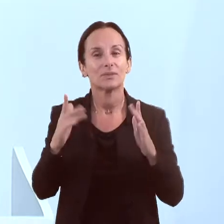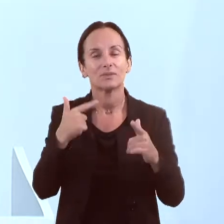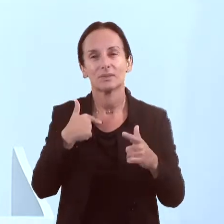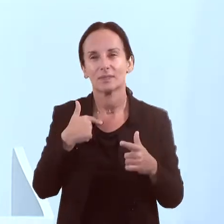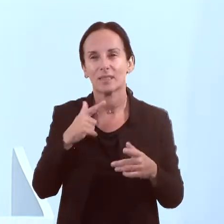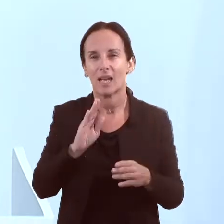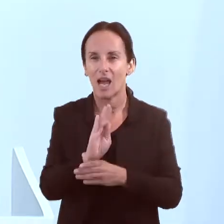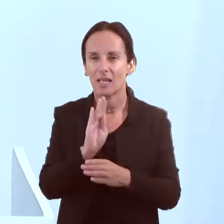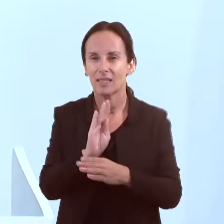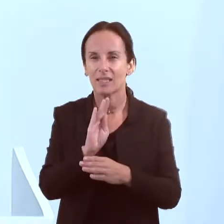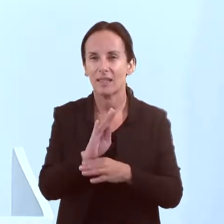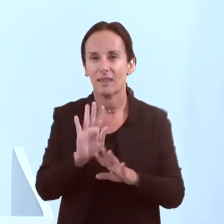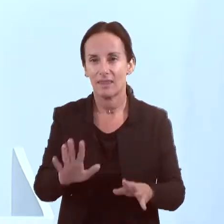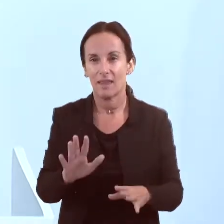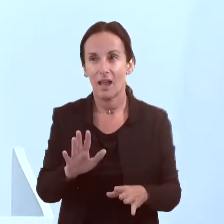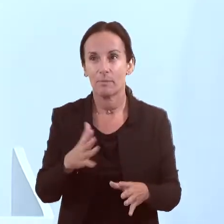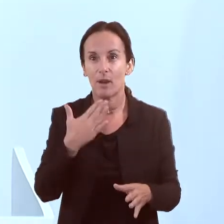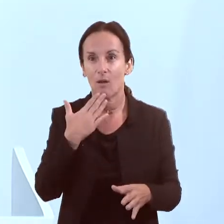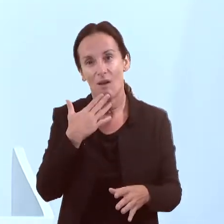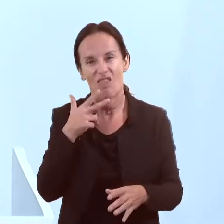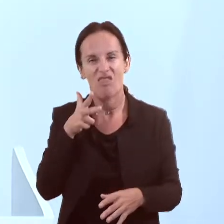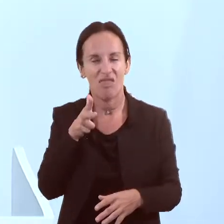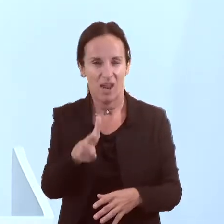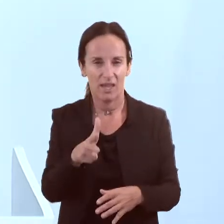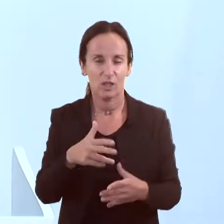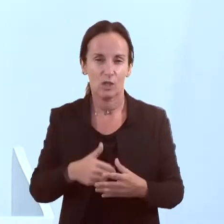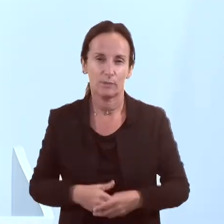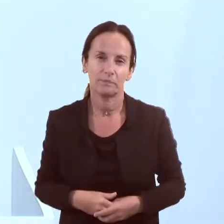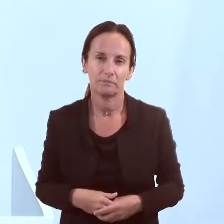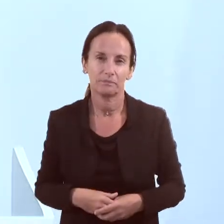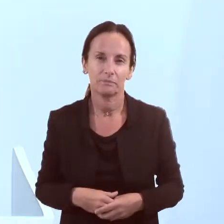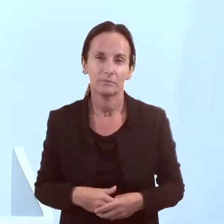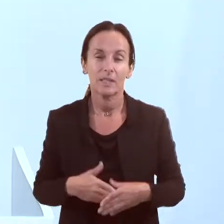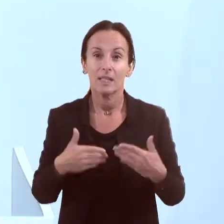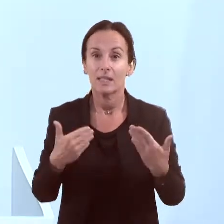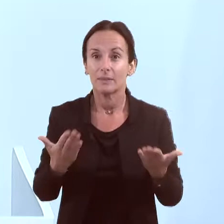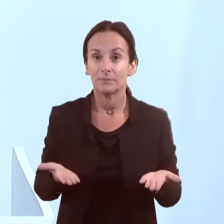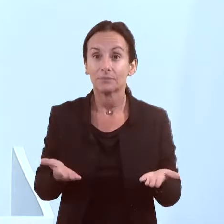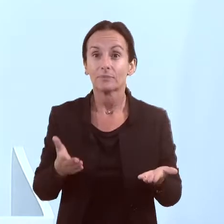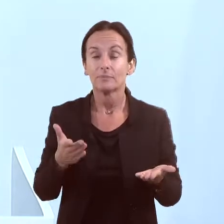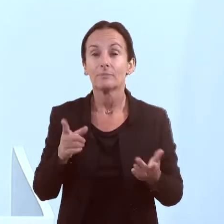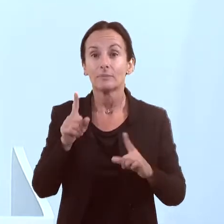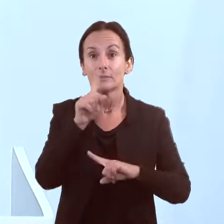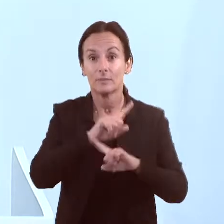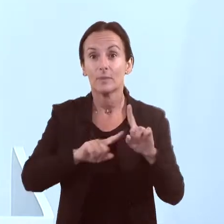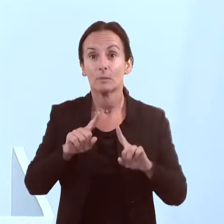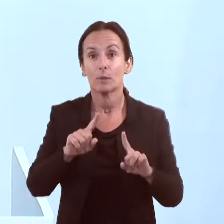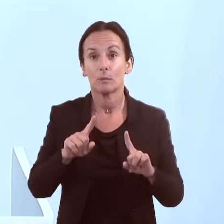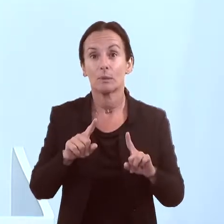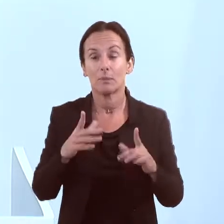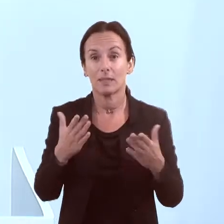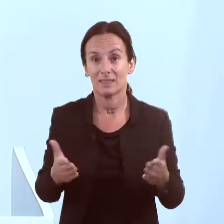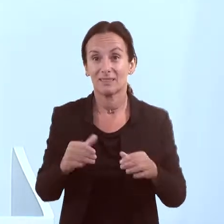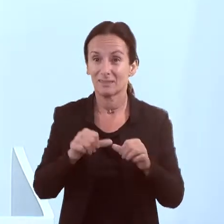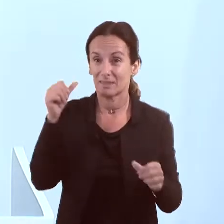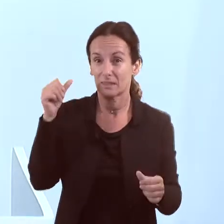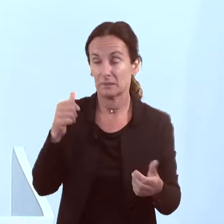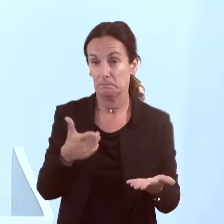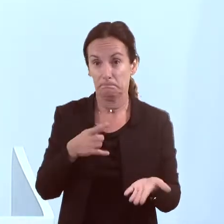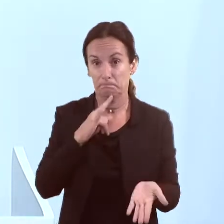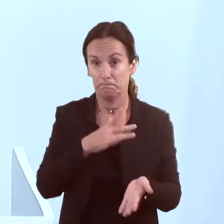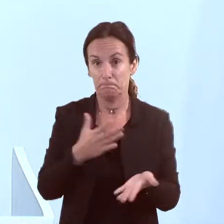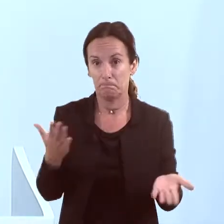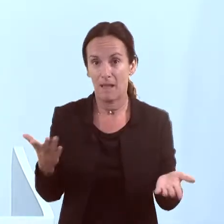especialitzades i basades en la comunitat per augmentar la participació de les persones front al model dominant que ara sabem que no funciona.